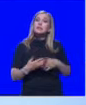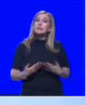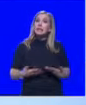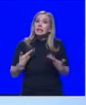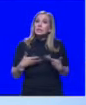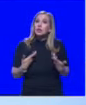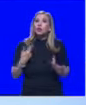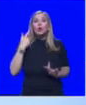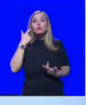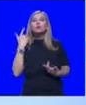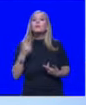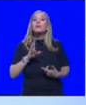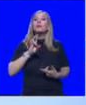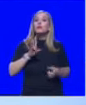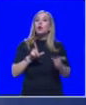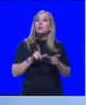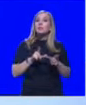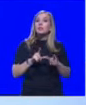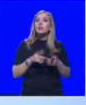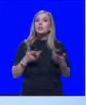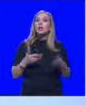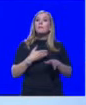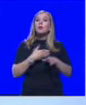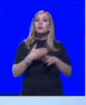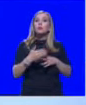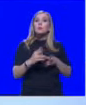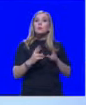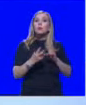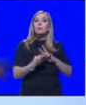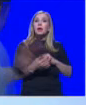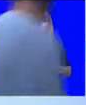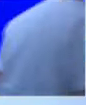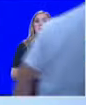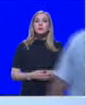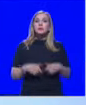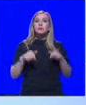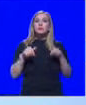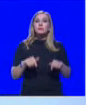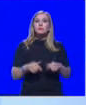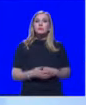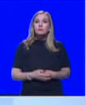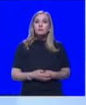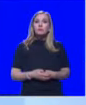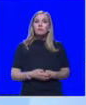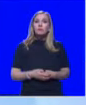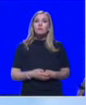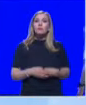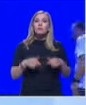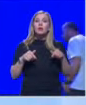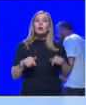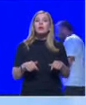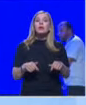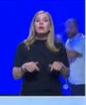от Никола Минчев, че продължаваме промяната, води разговори с АЛДЕ